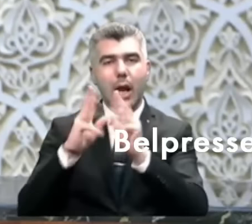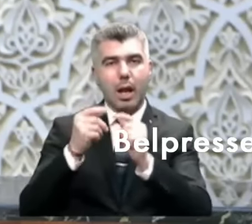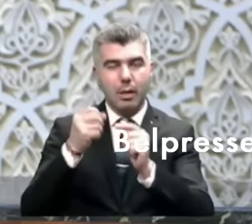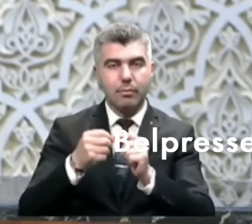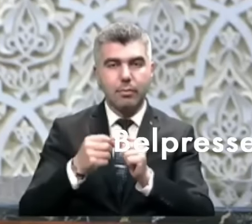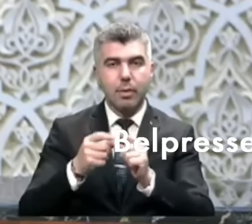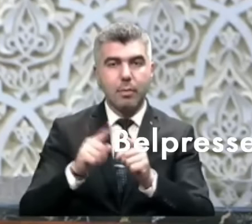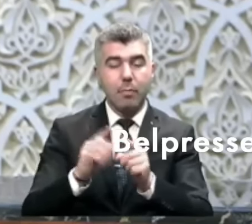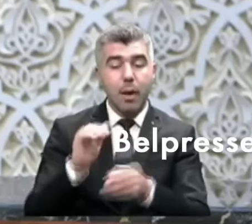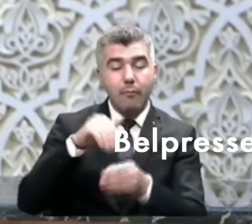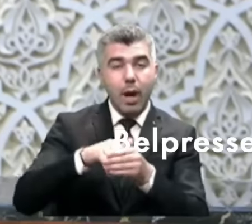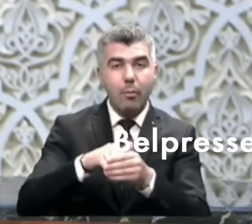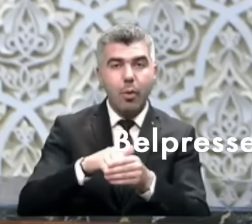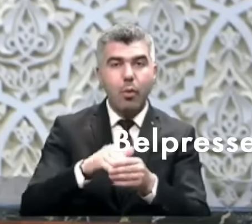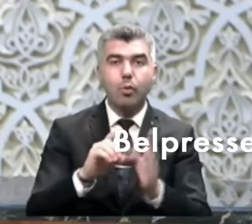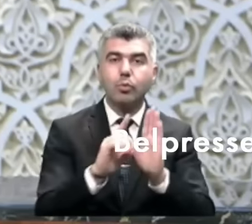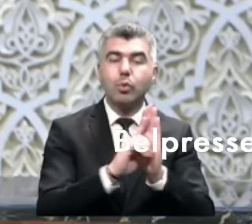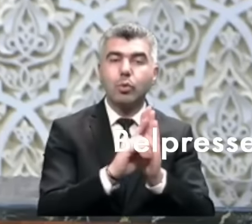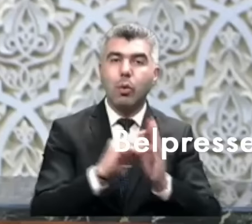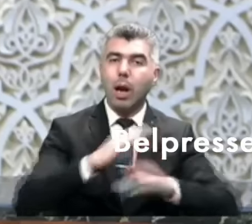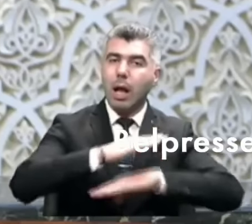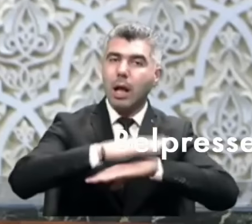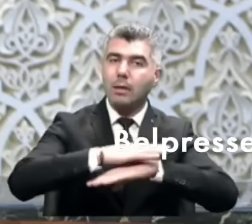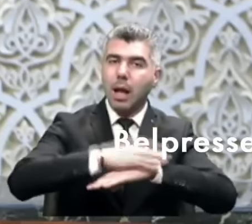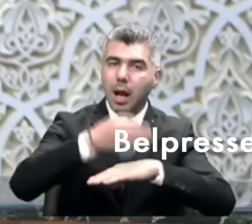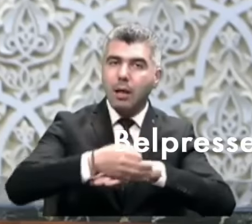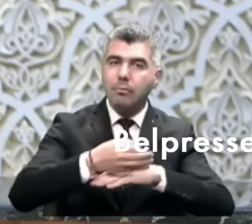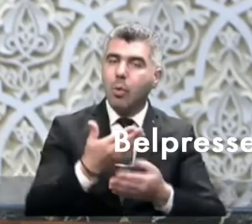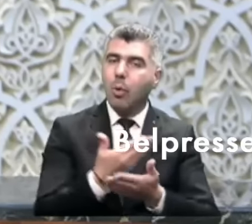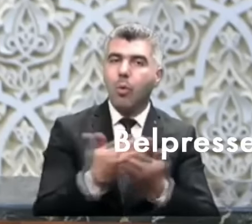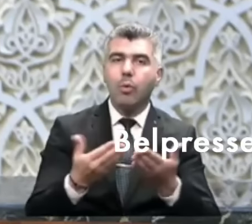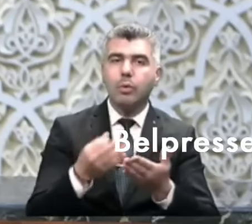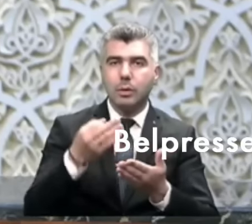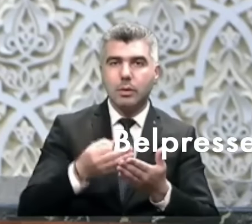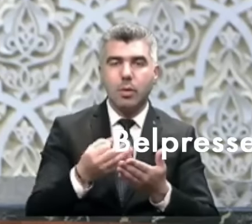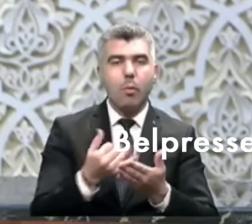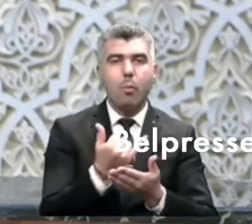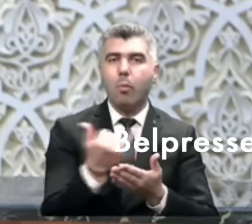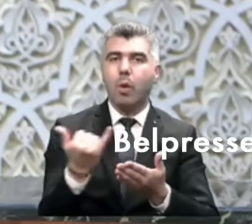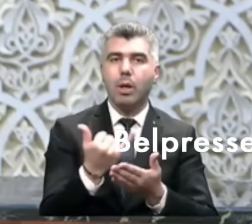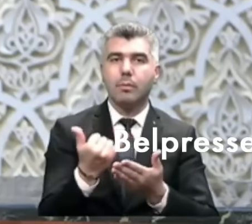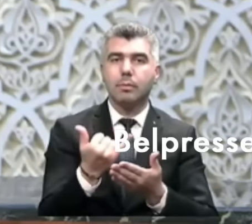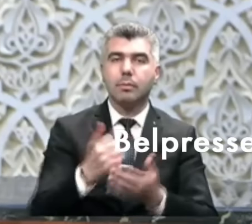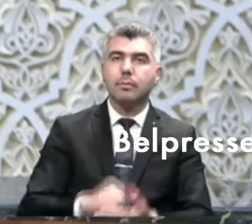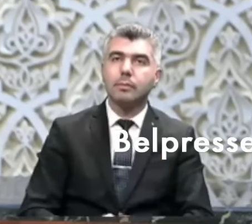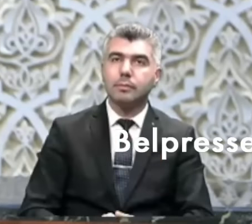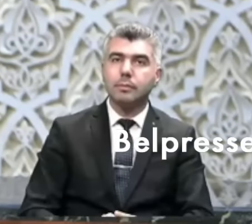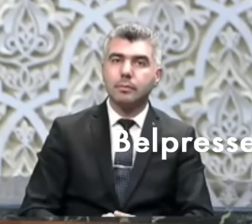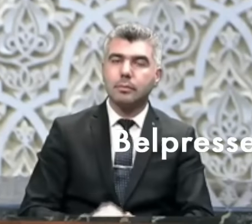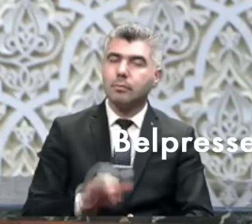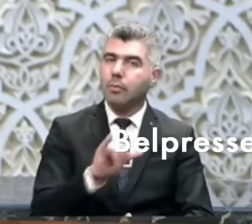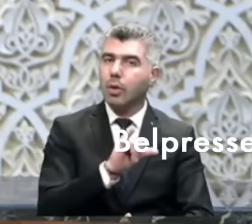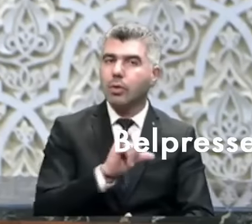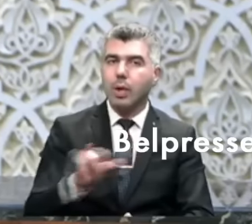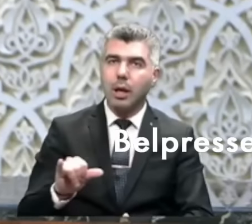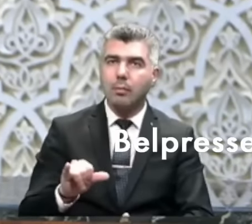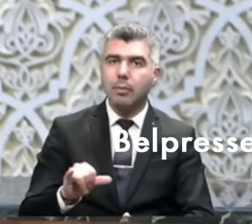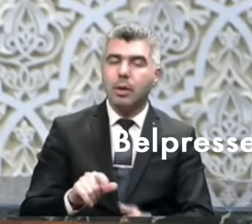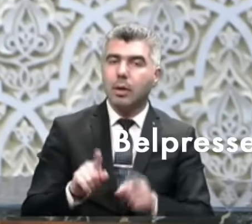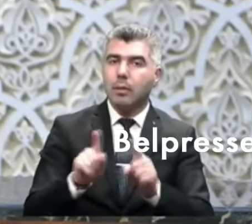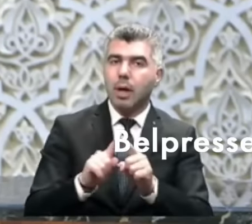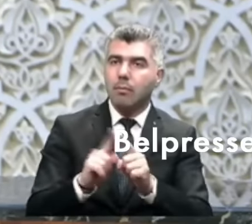مؤسسه دستوريه محترمه لها قدسيتها لها حرمتها وليس من المعقول ان